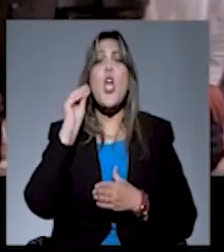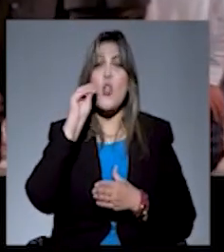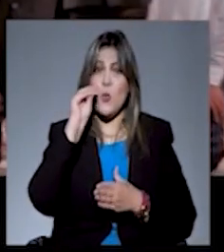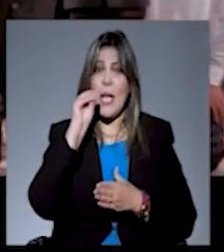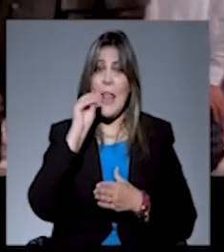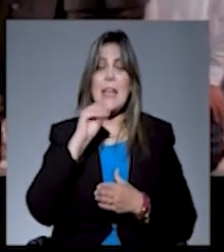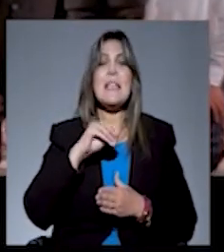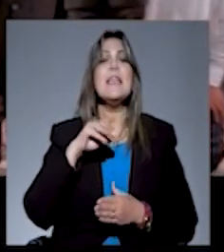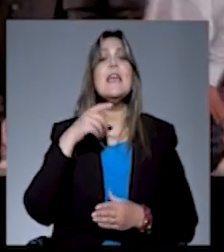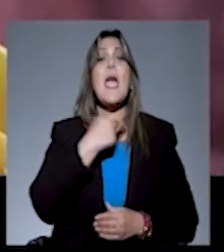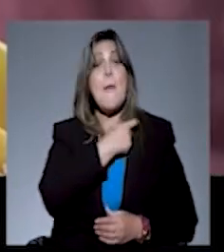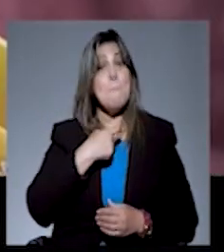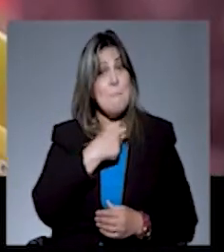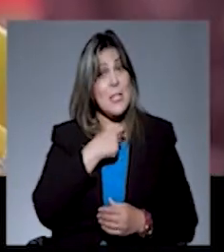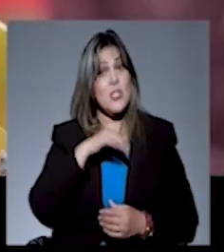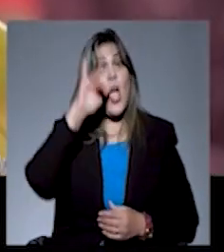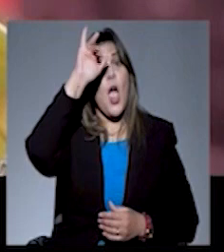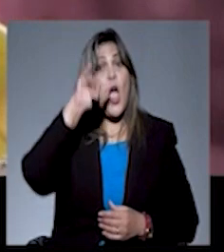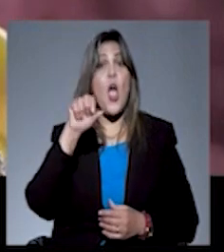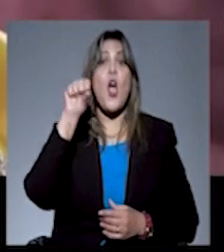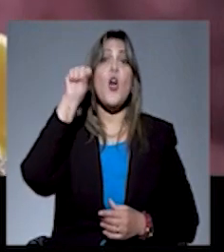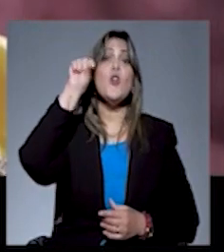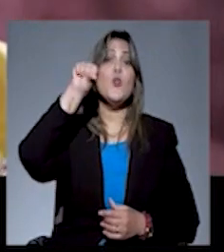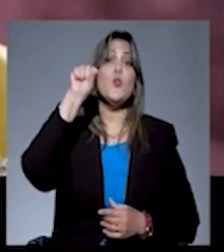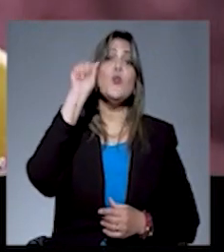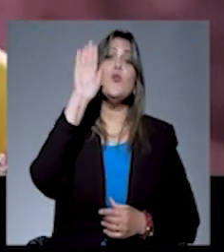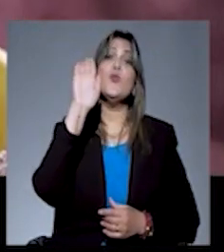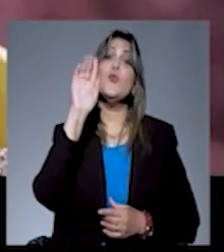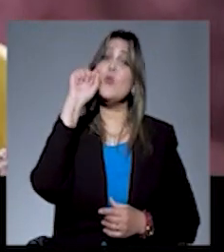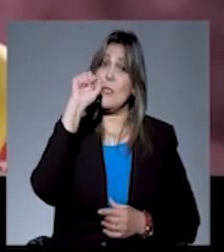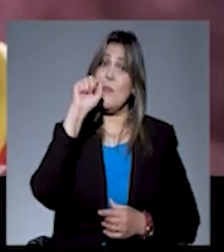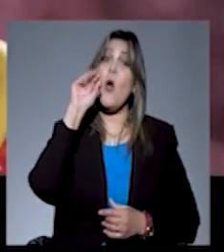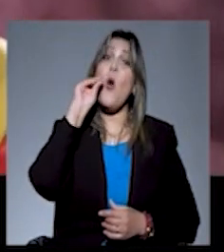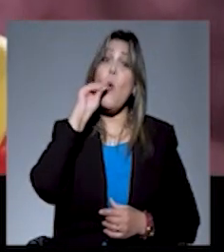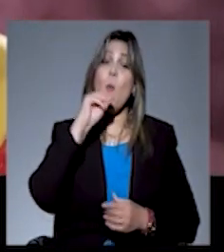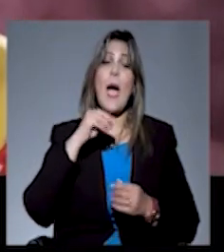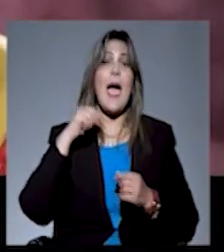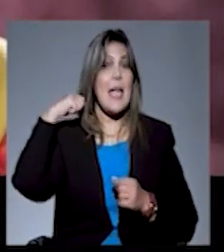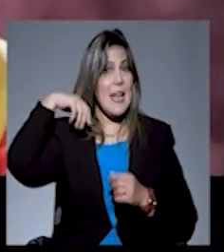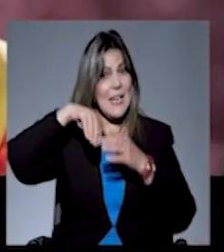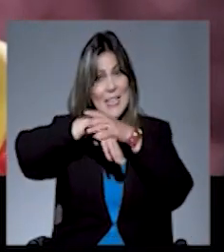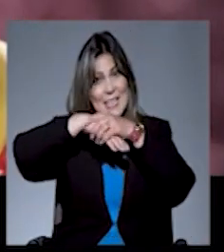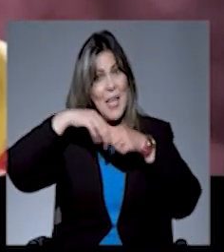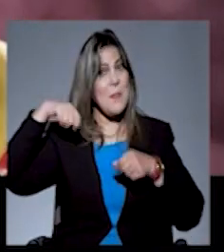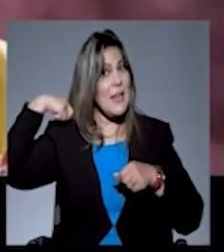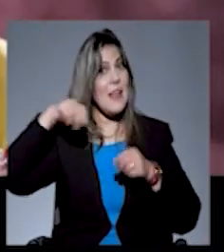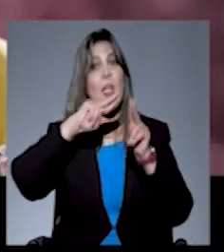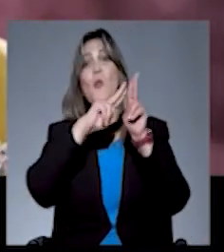الثورة ان الوزارة تتغير؟ شوف يا ابونا باسيليوس، الانجليز فرضين سيطرتهم على